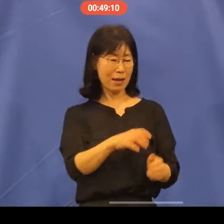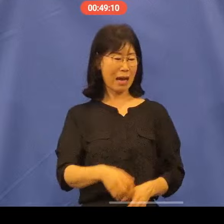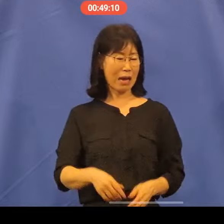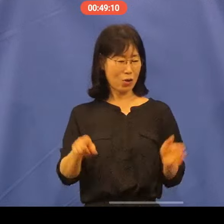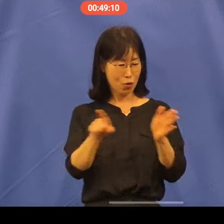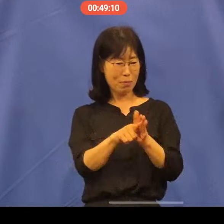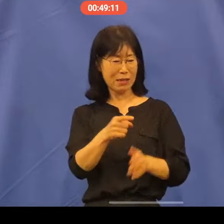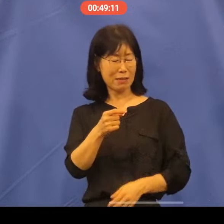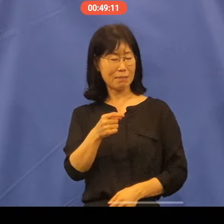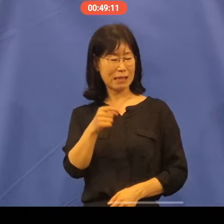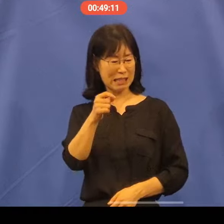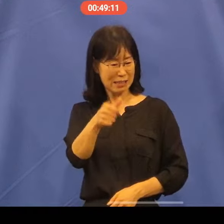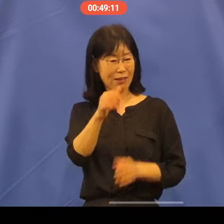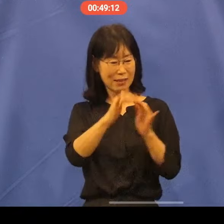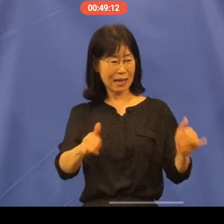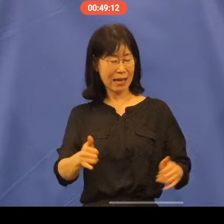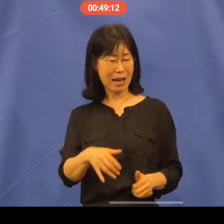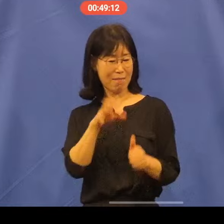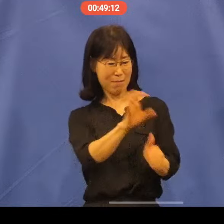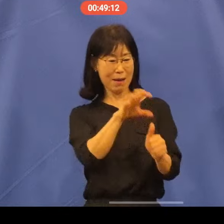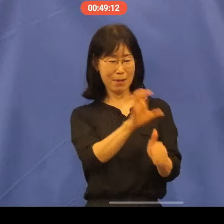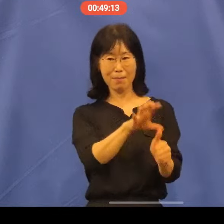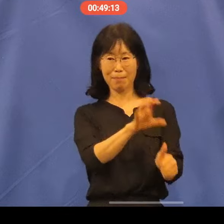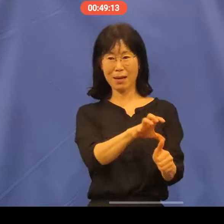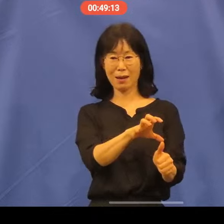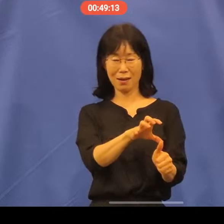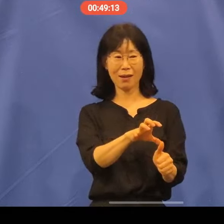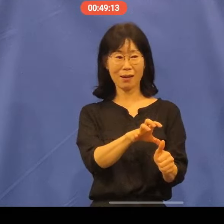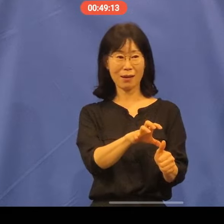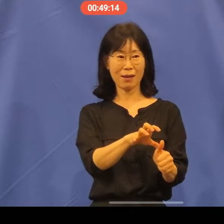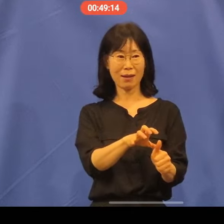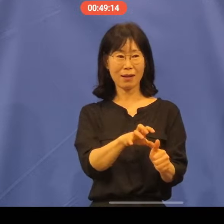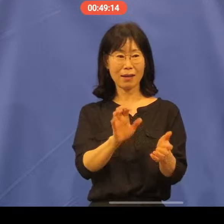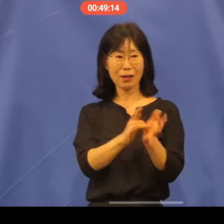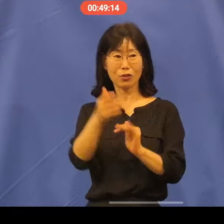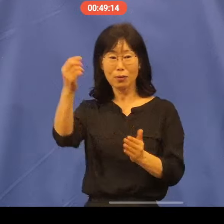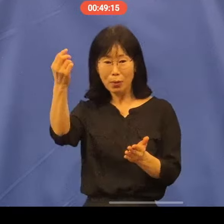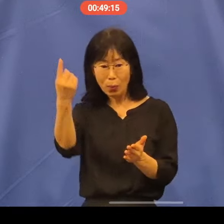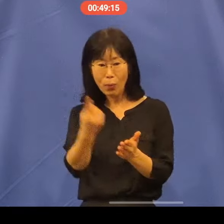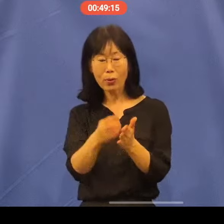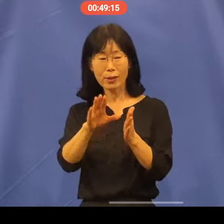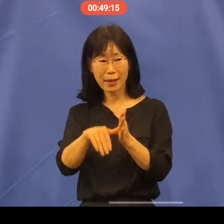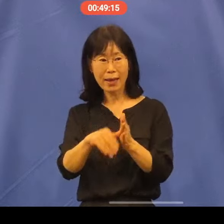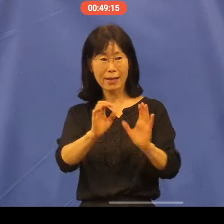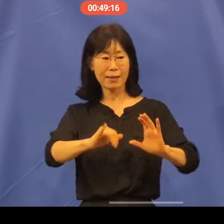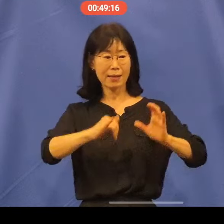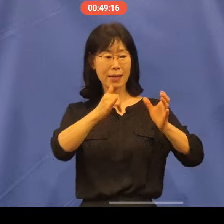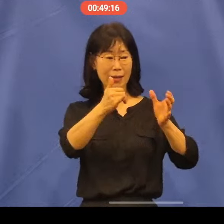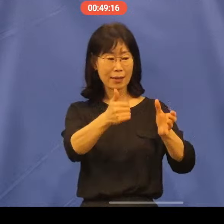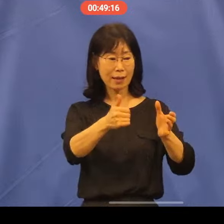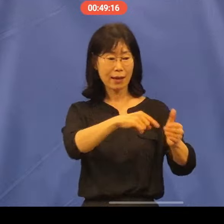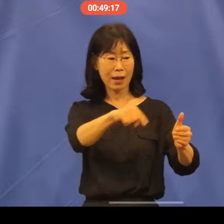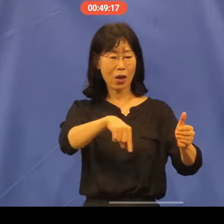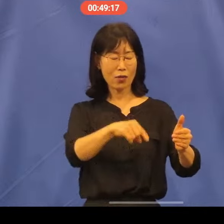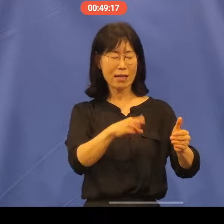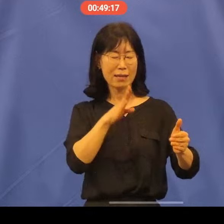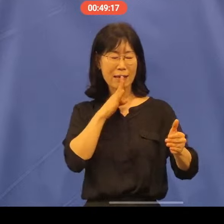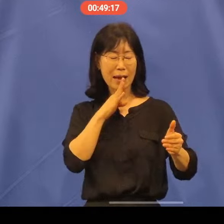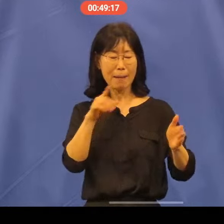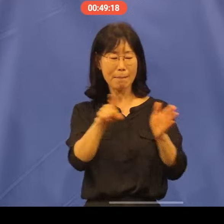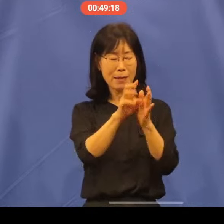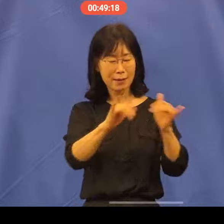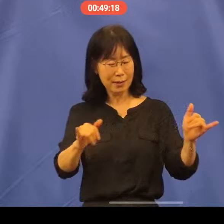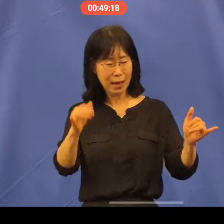자주 이 책망을 받았어요, 여러분. 인자가 올 때 세상에서 믿는 자를 참으로 믿는 자를 볼